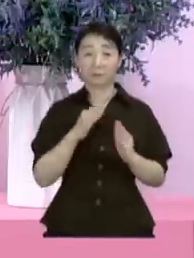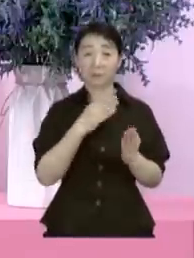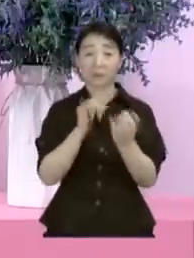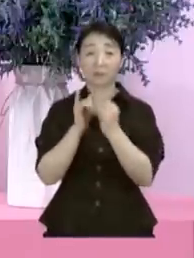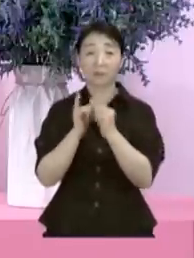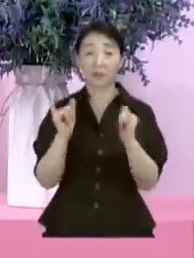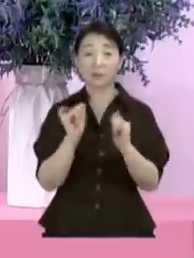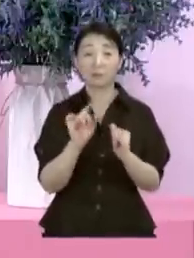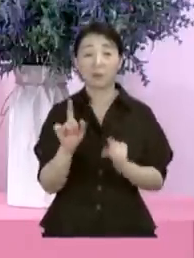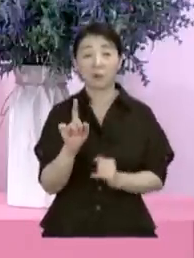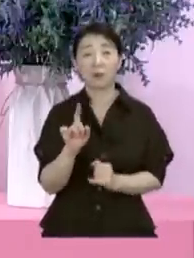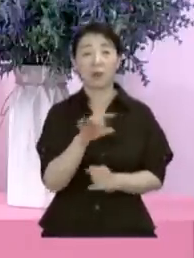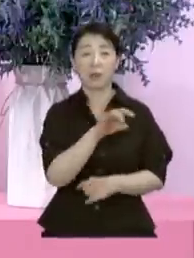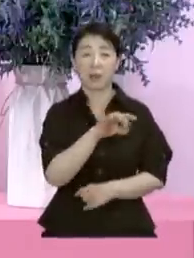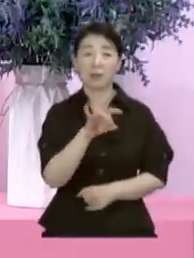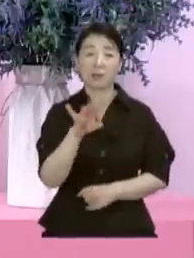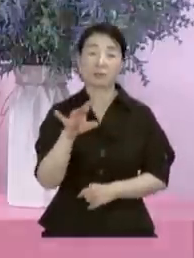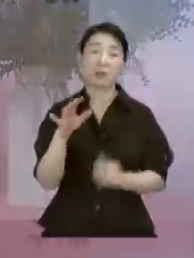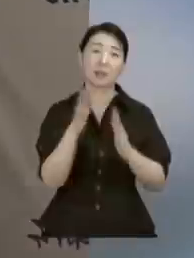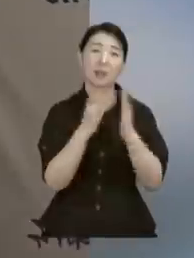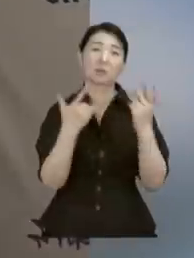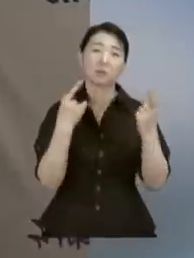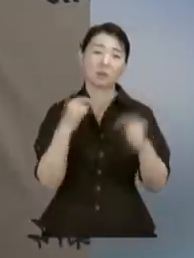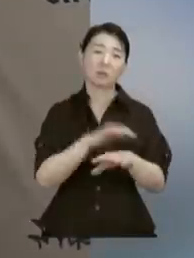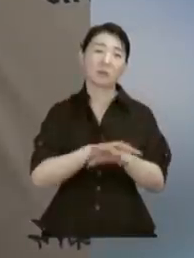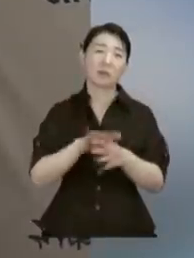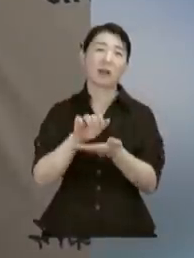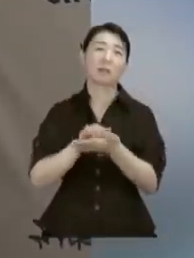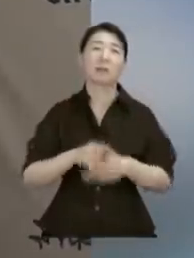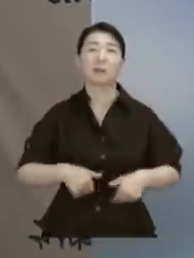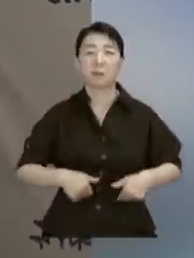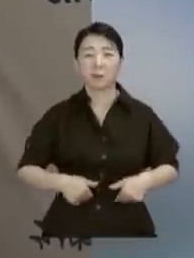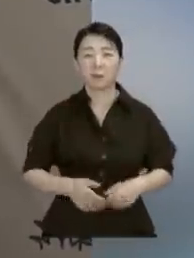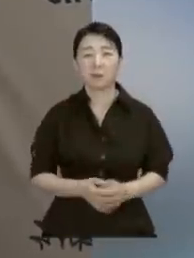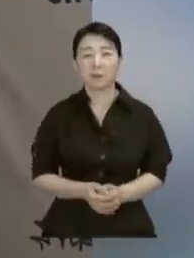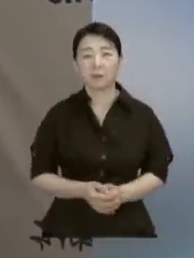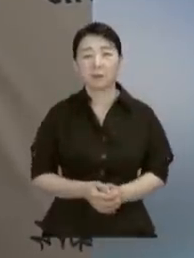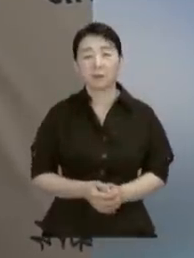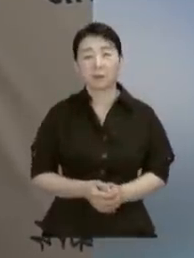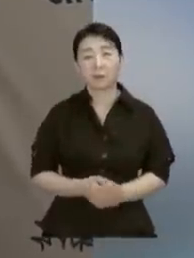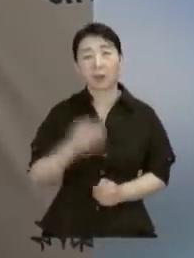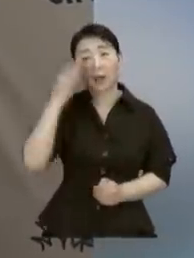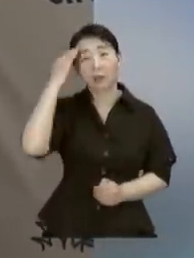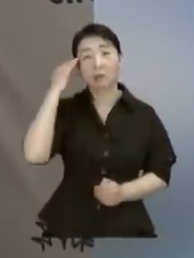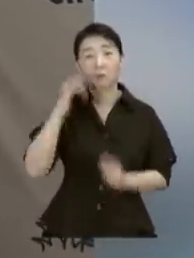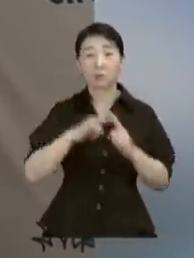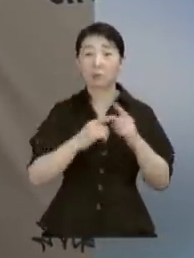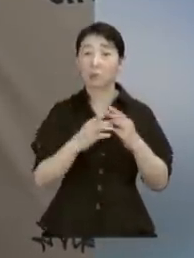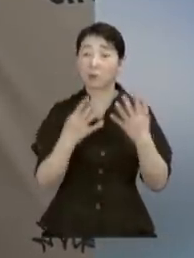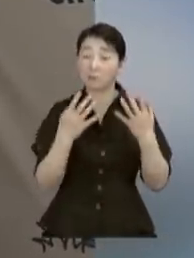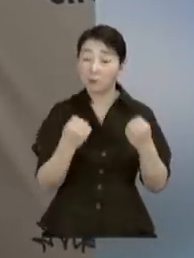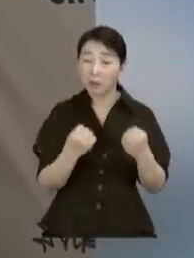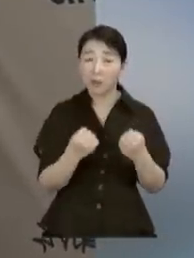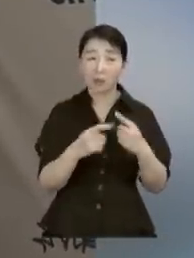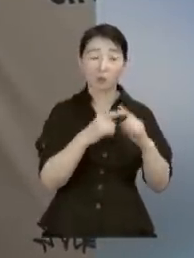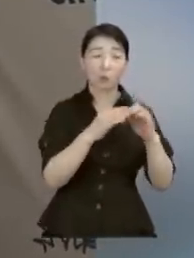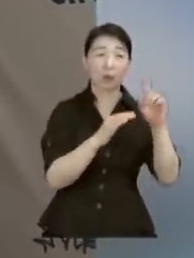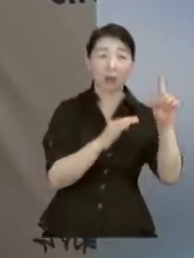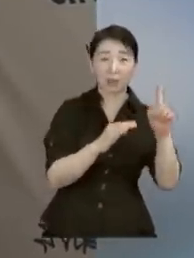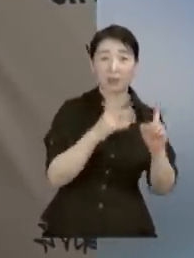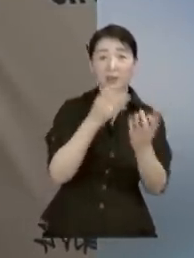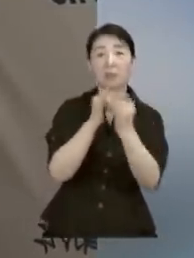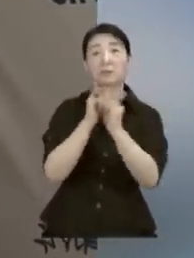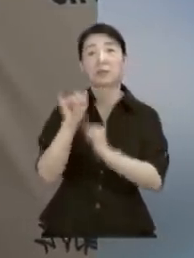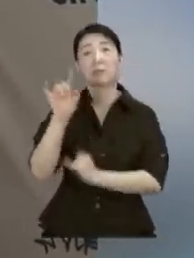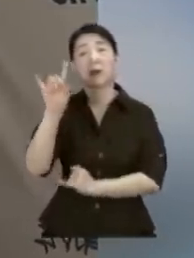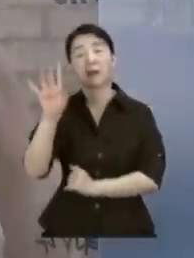탈북민들을 한 명 한 명을 가족처럼 맞이해 주셨으면 네. 좋겠어요. 우리나라에 많은 교회가 있잖아요. 네네. 한 명의 교회에서 한 명의